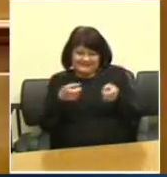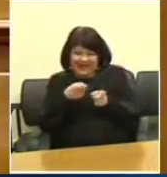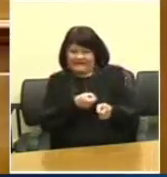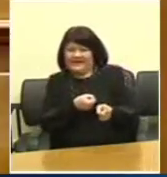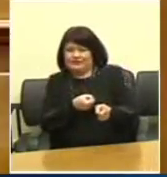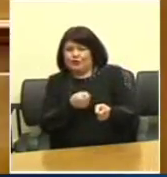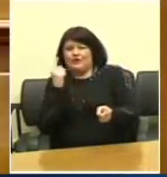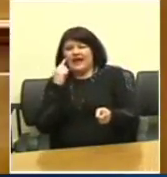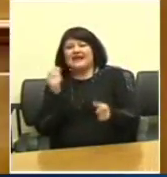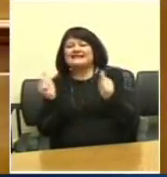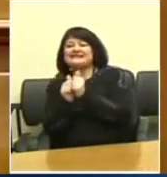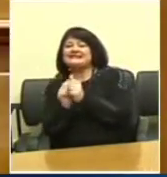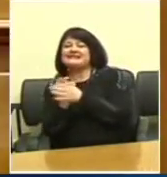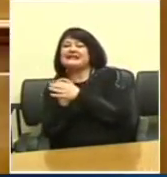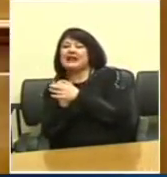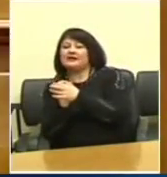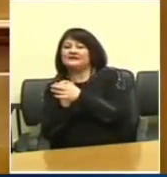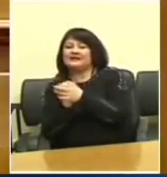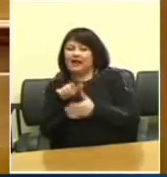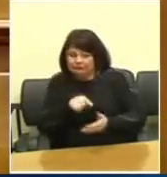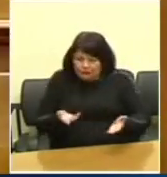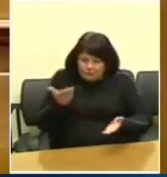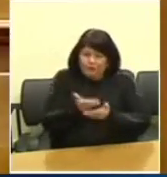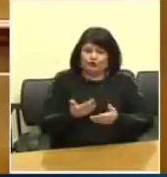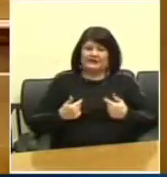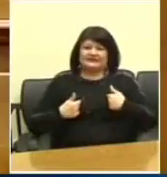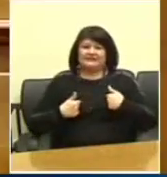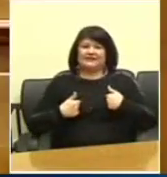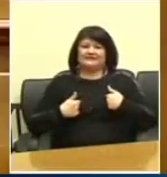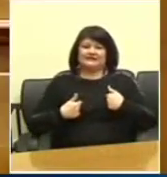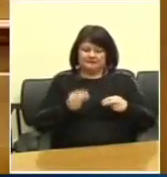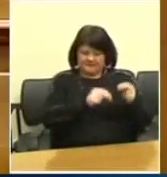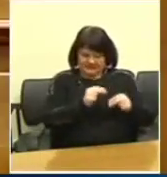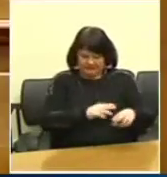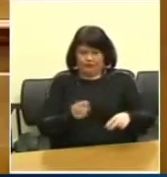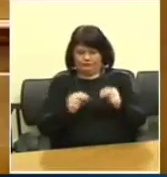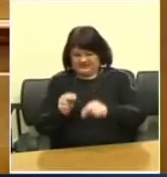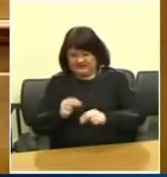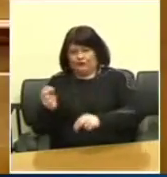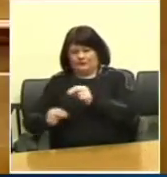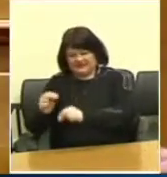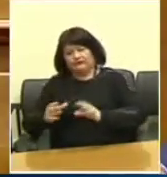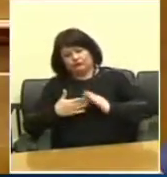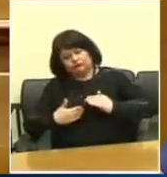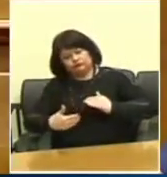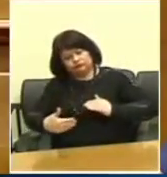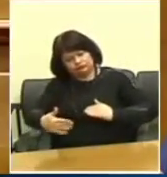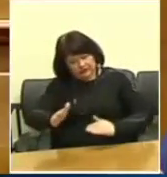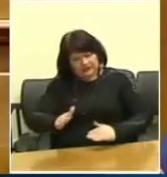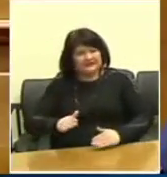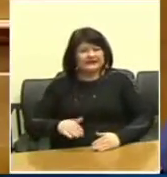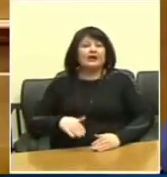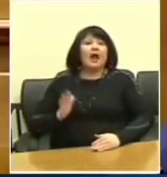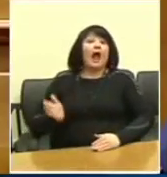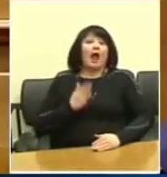και αυτό επιχειρεί η δική μας η πρόταση με τις διαδοχικές ψηφοφορίες, και τελικά μόνο αν